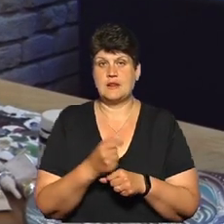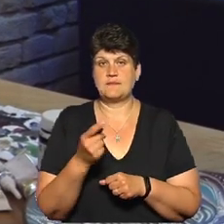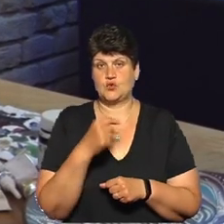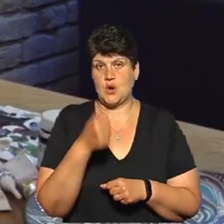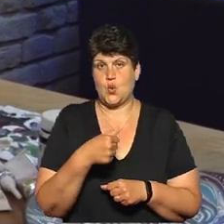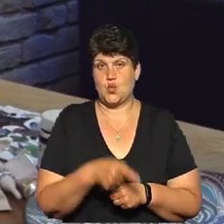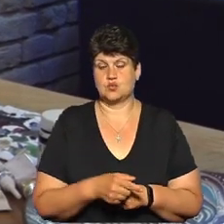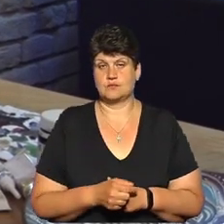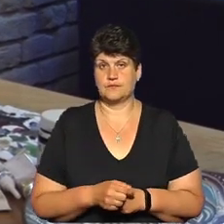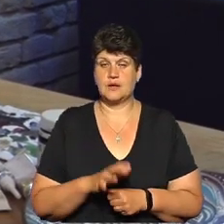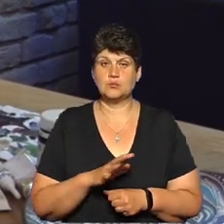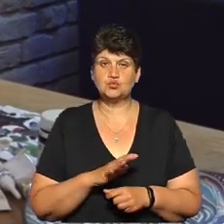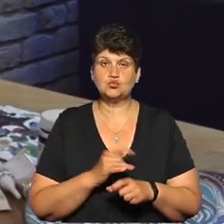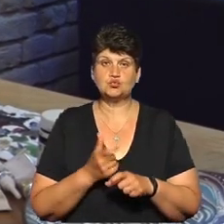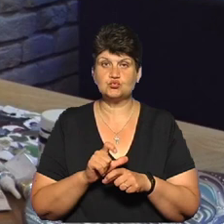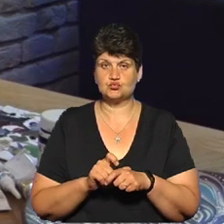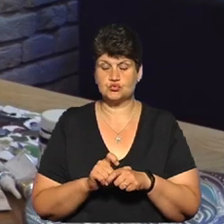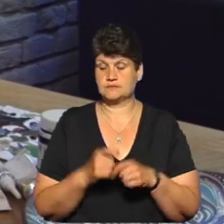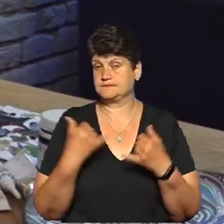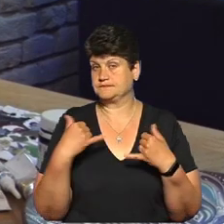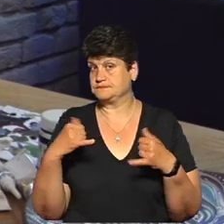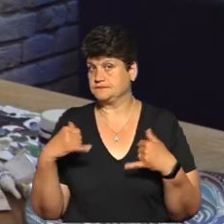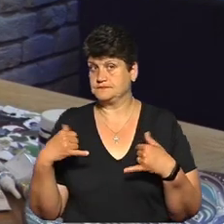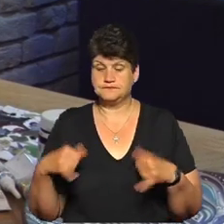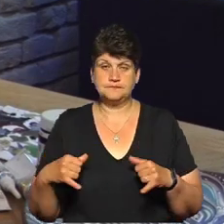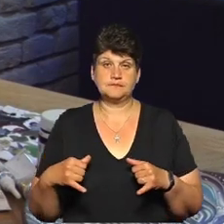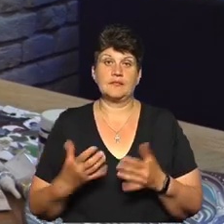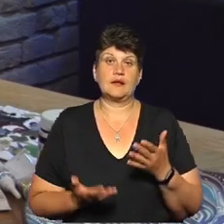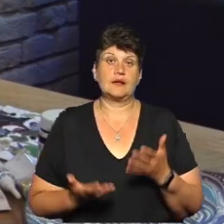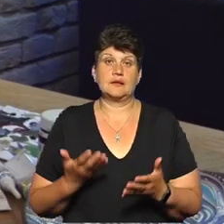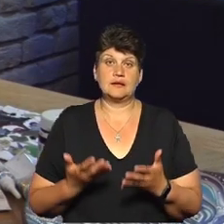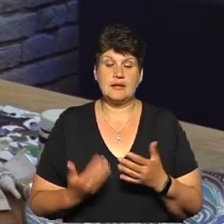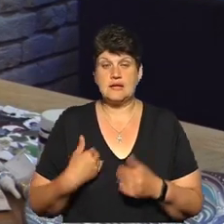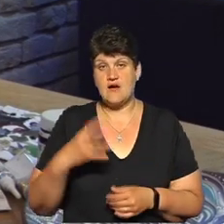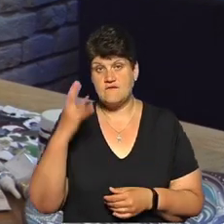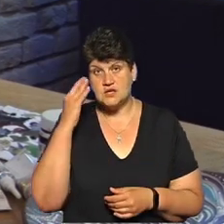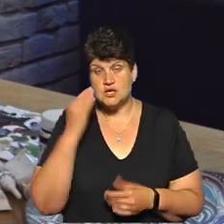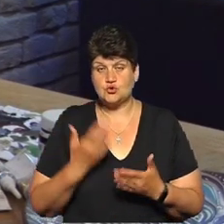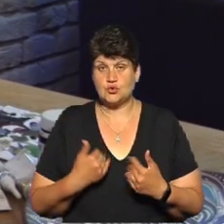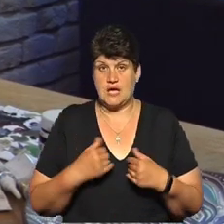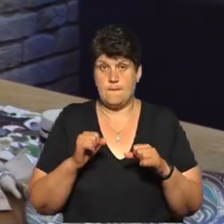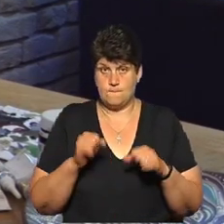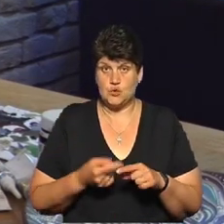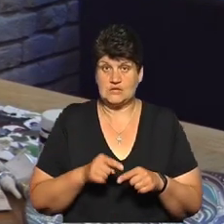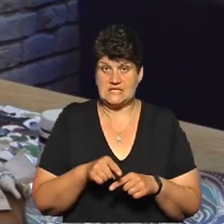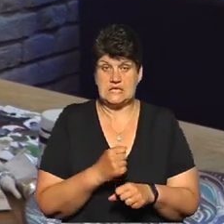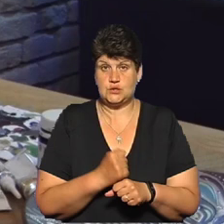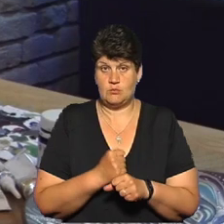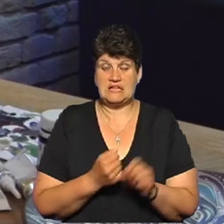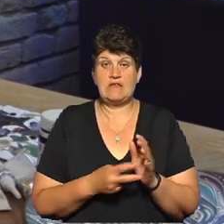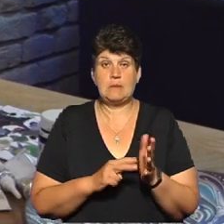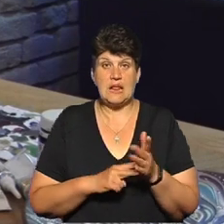дуже несподівано, але я вважаю, що якщо я можу це зробити навіть в плані творчості,